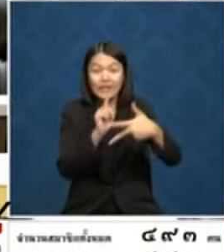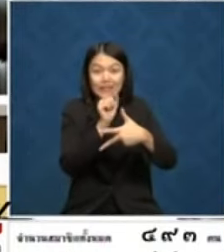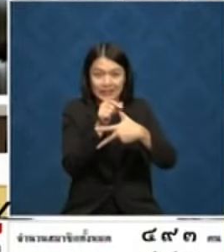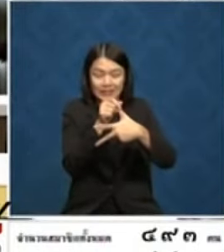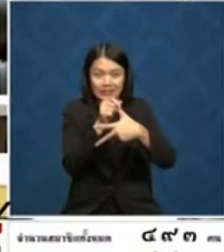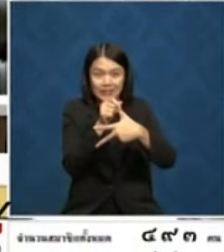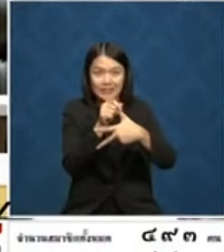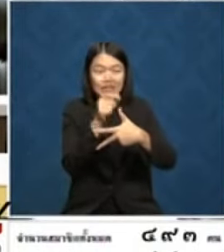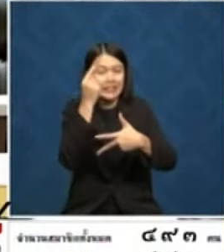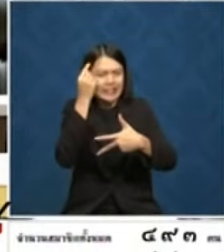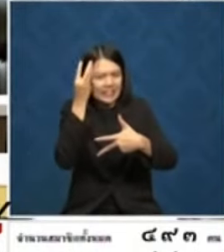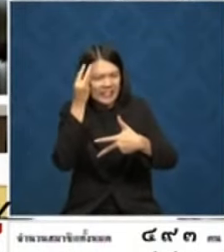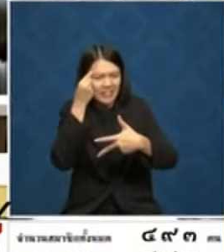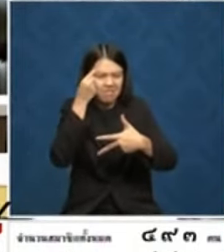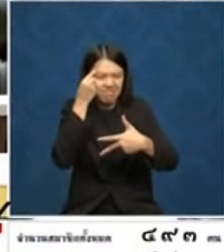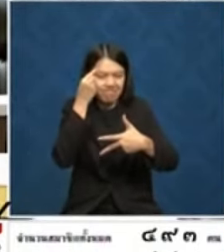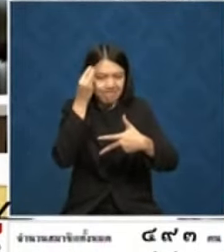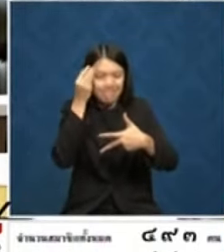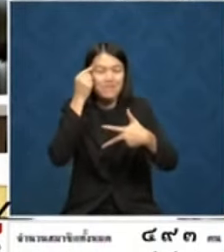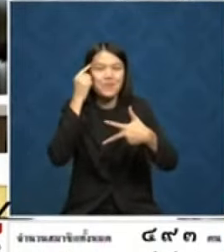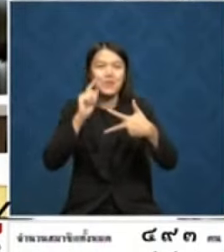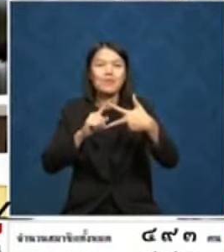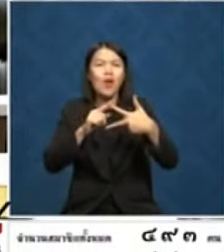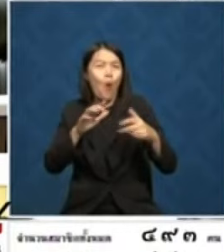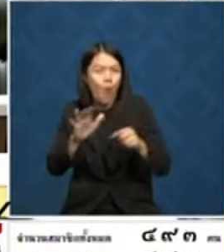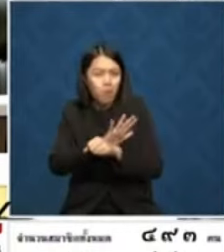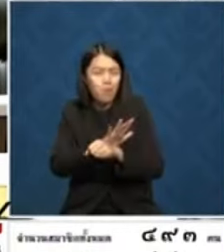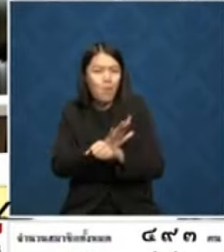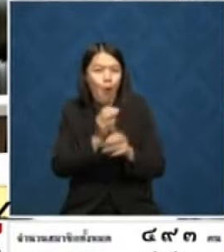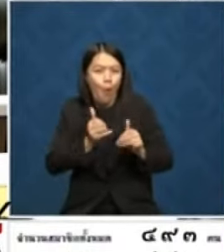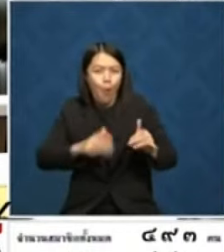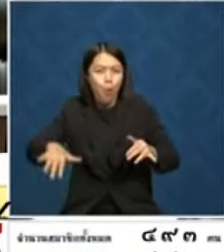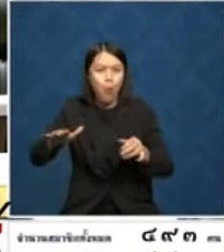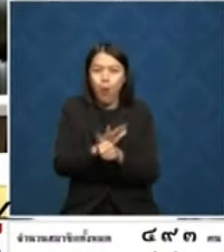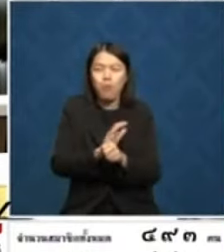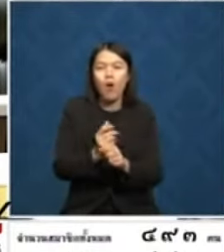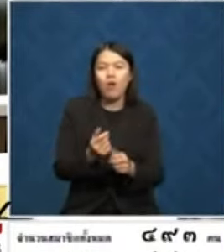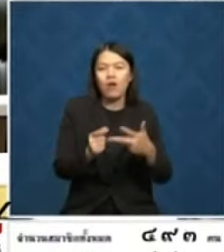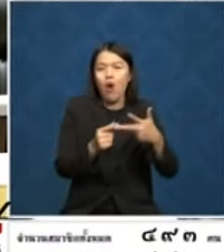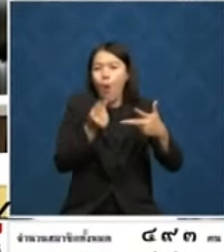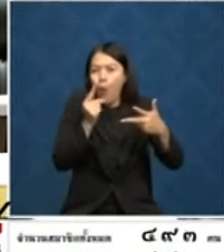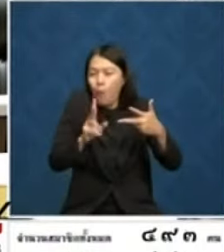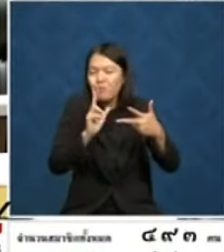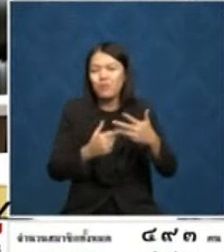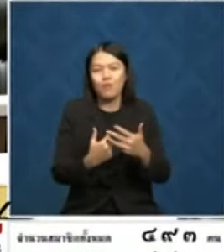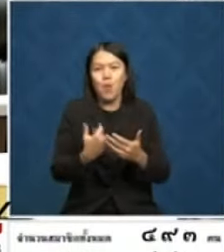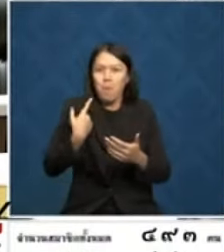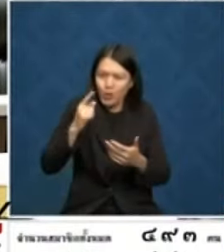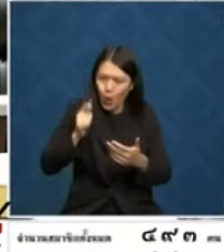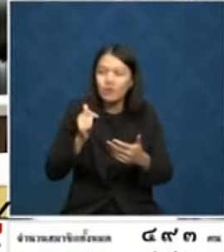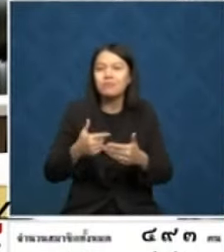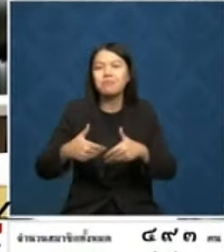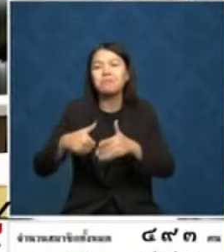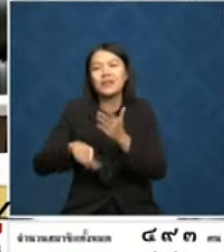วันพัฒนาพื้นที่สุดๆคนเ้าวิจารณ์กันอย่างที่ผมบอกเมื่อวานนี้ได้ทราบว่าวิจารณ์กัน 2มุมเลยอืเอาแล้วแต่